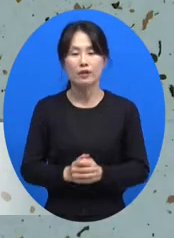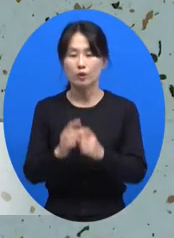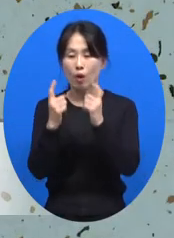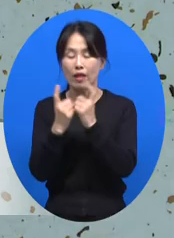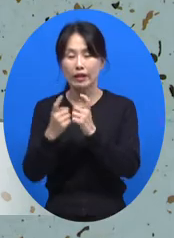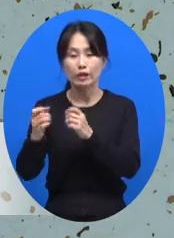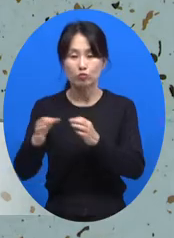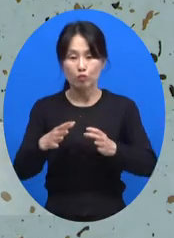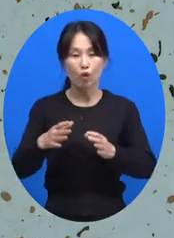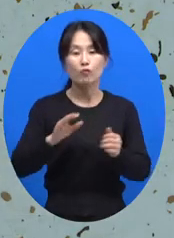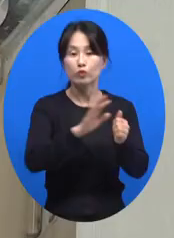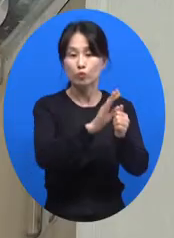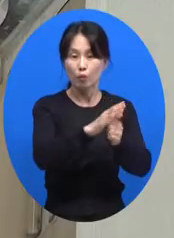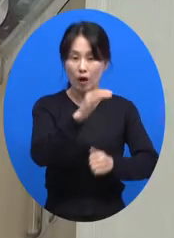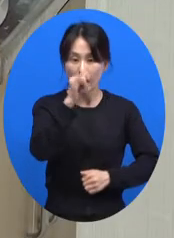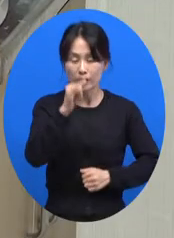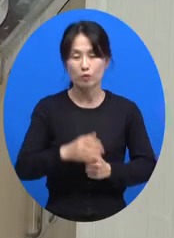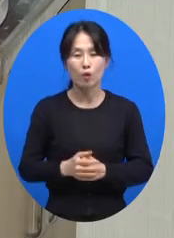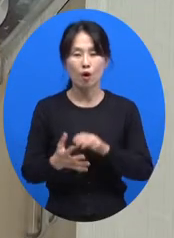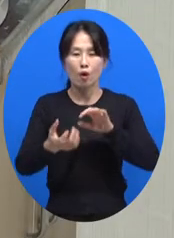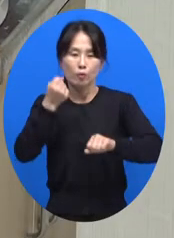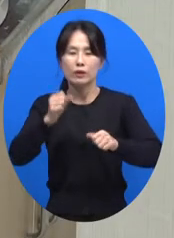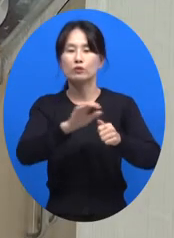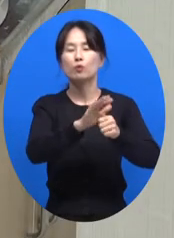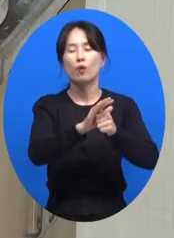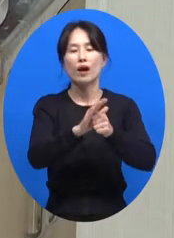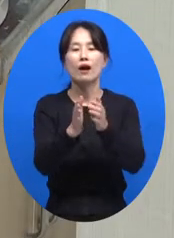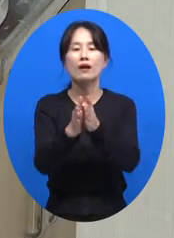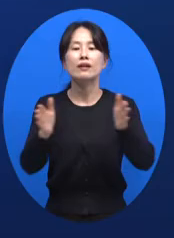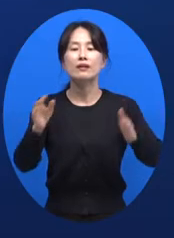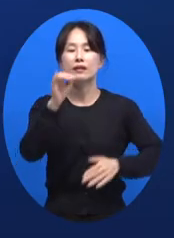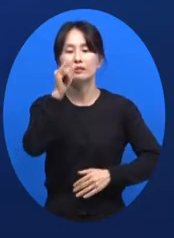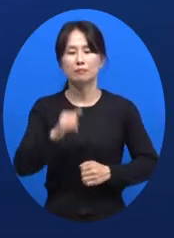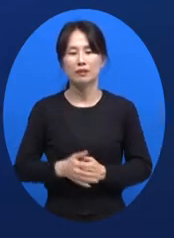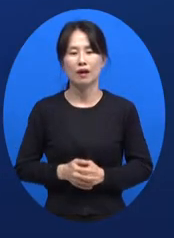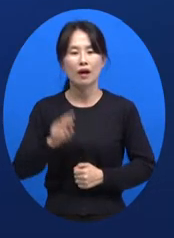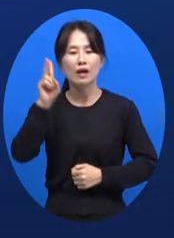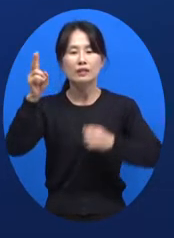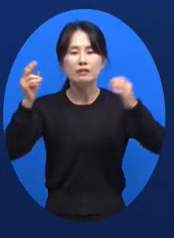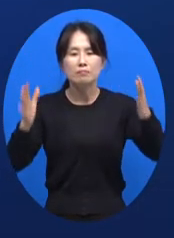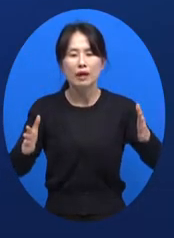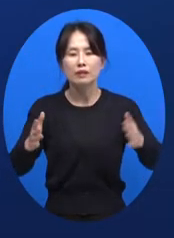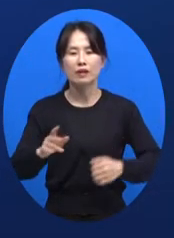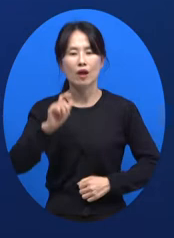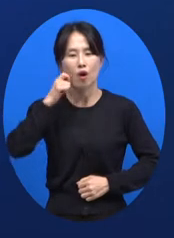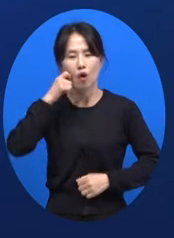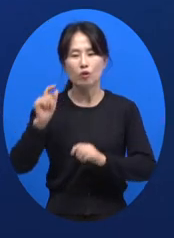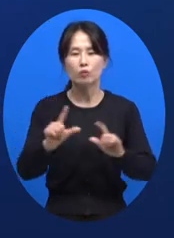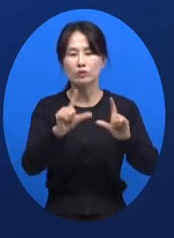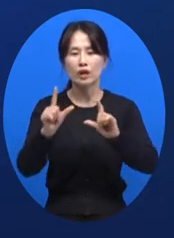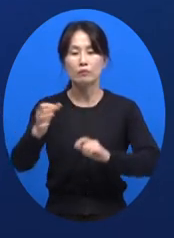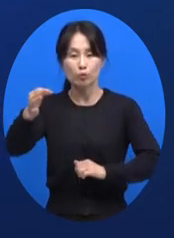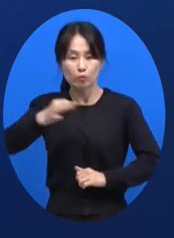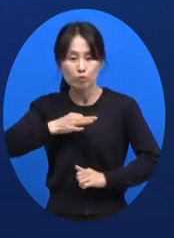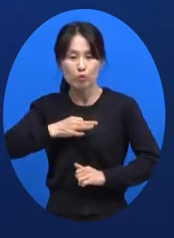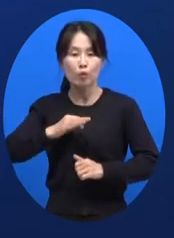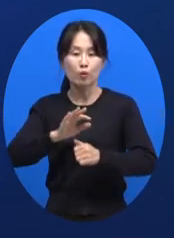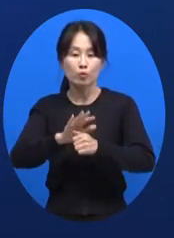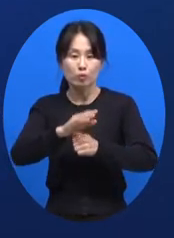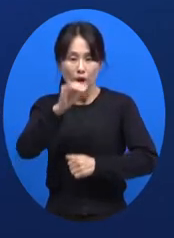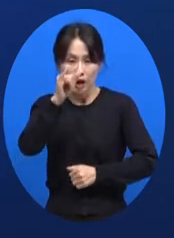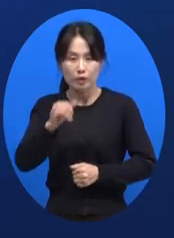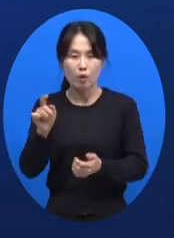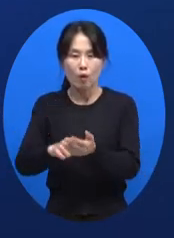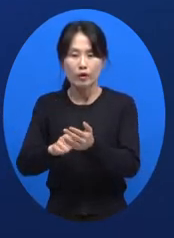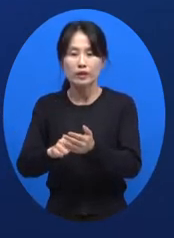민간 후원금으로 물품을 제공하는 등 즉각적인 조치가 이루어졌습니다. 이틀 만에 이제 그 생계비 지원부터 해가지고 긴급